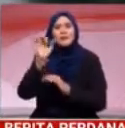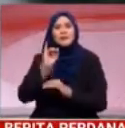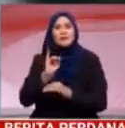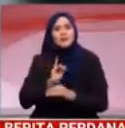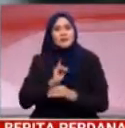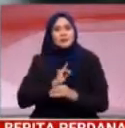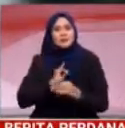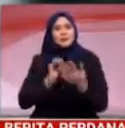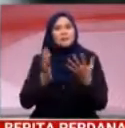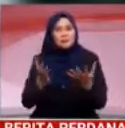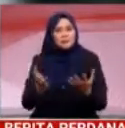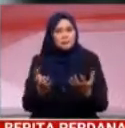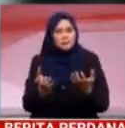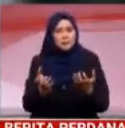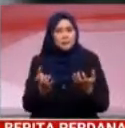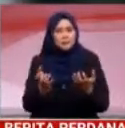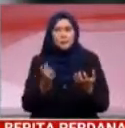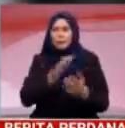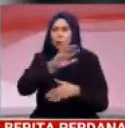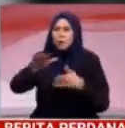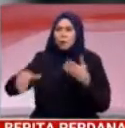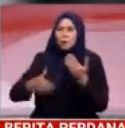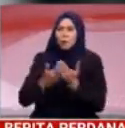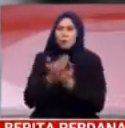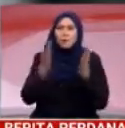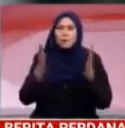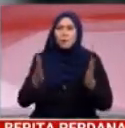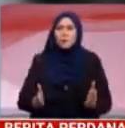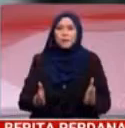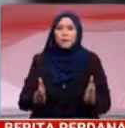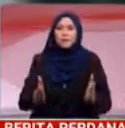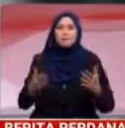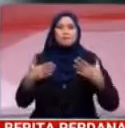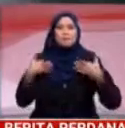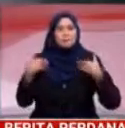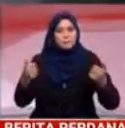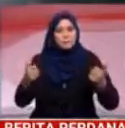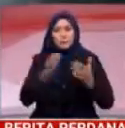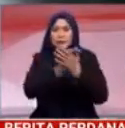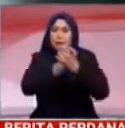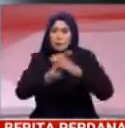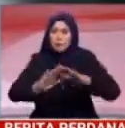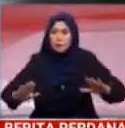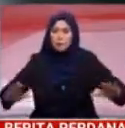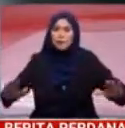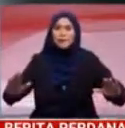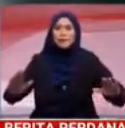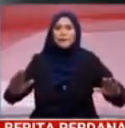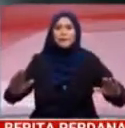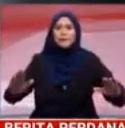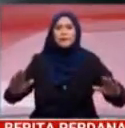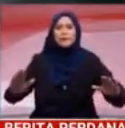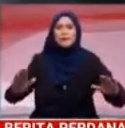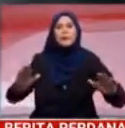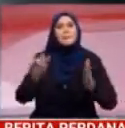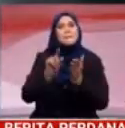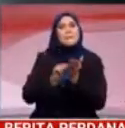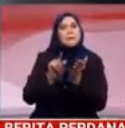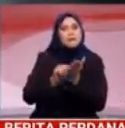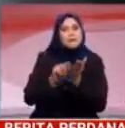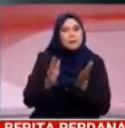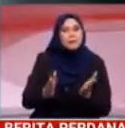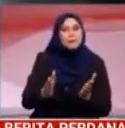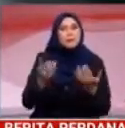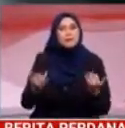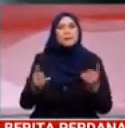Saya mahukan semua orang berada dalam keadaan selamat, pemain, penerbit,